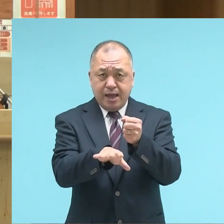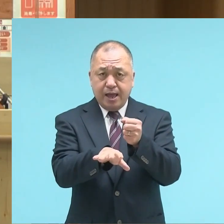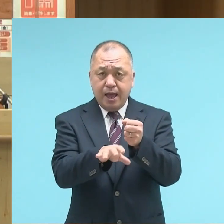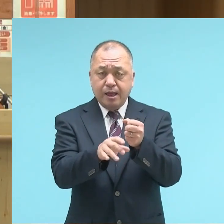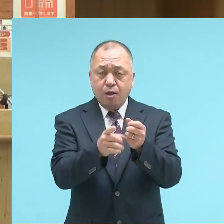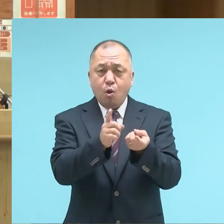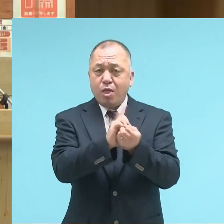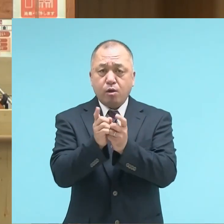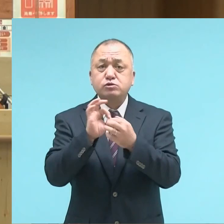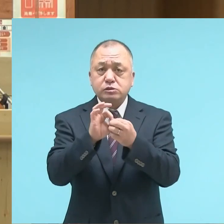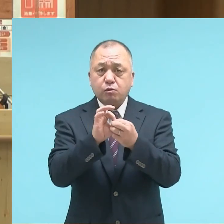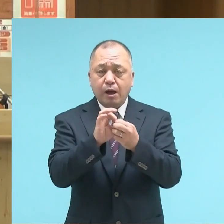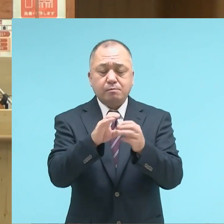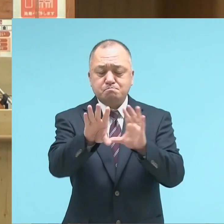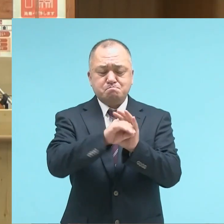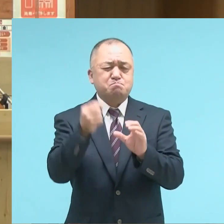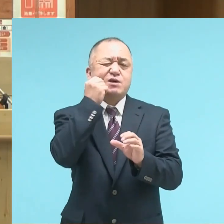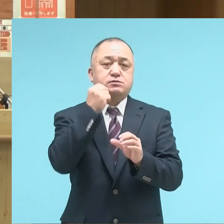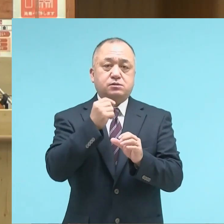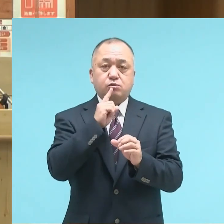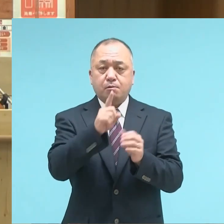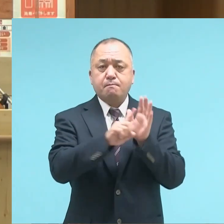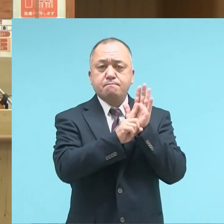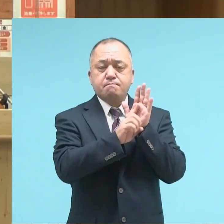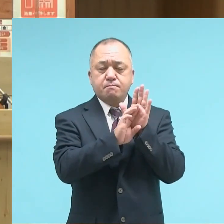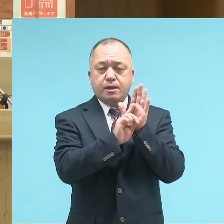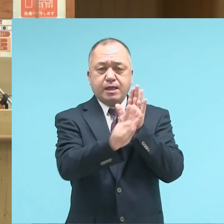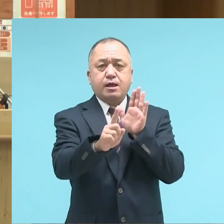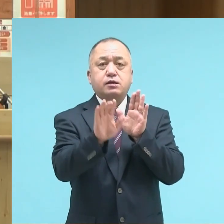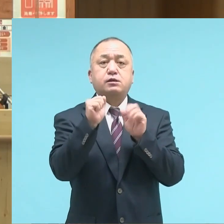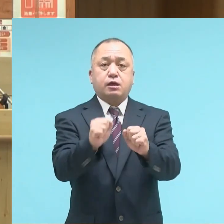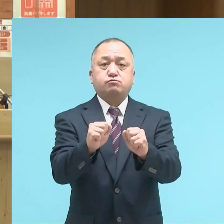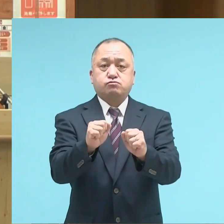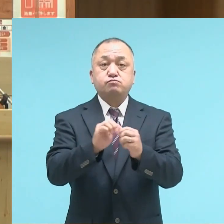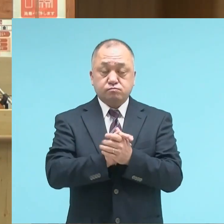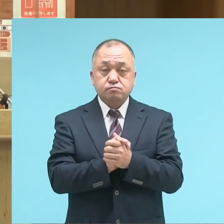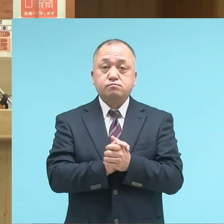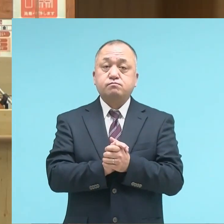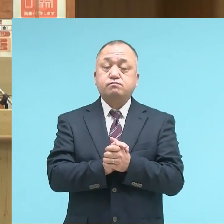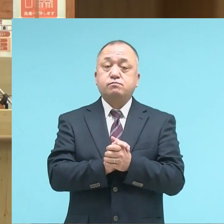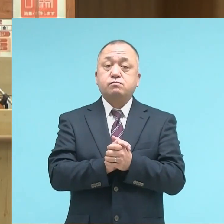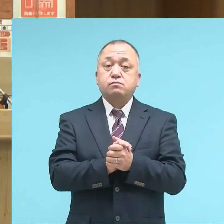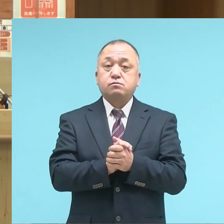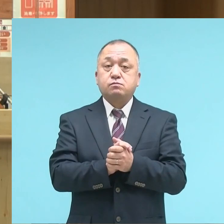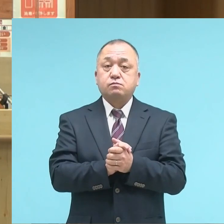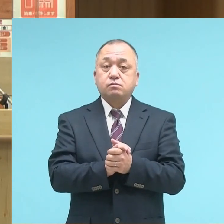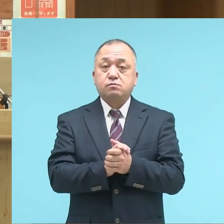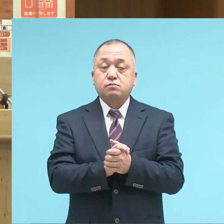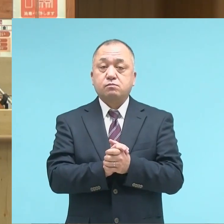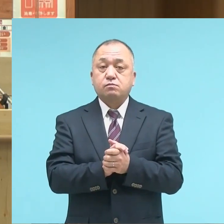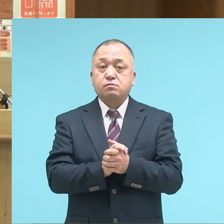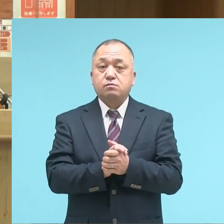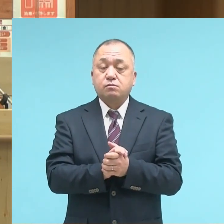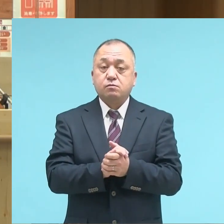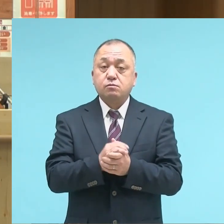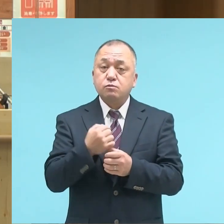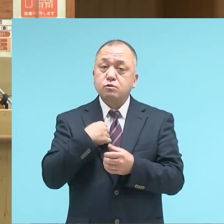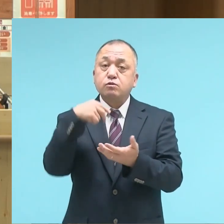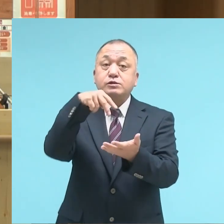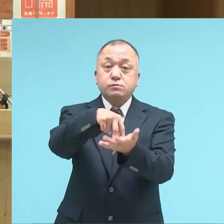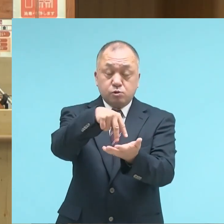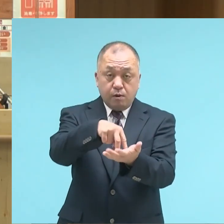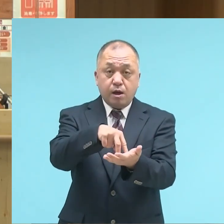受け入れがたいということを宣言をしているものであります。私といたしましては、これは、すべてのです